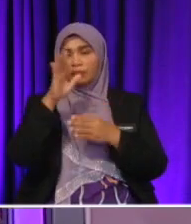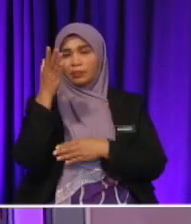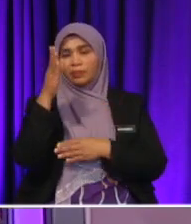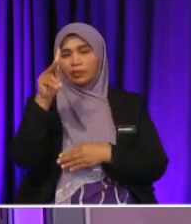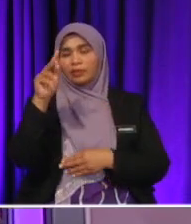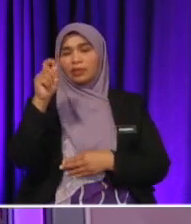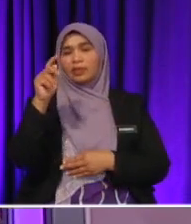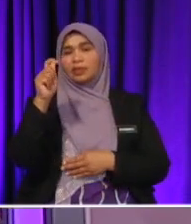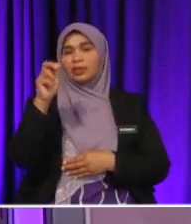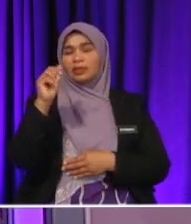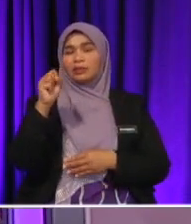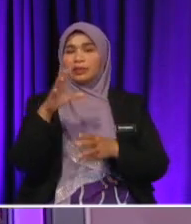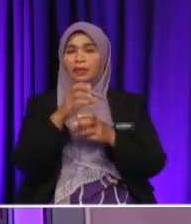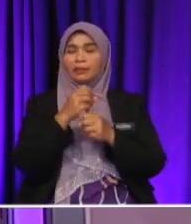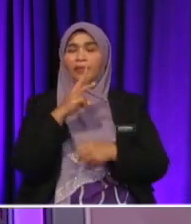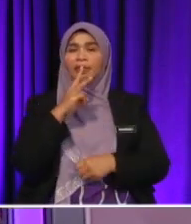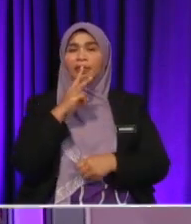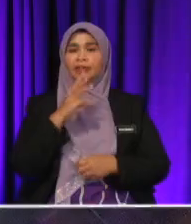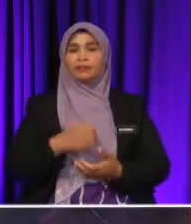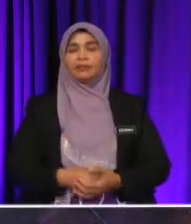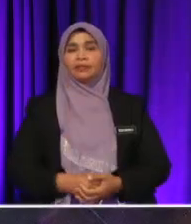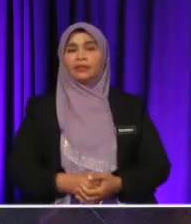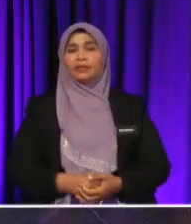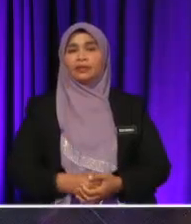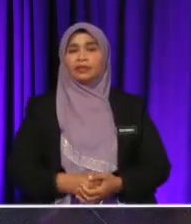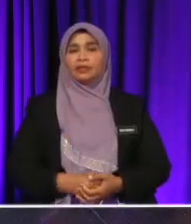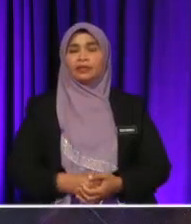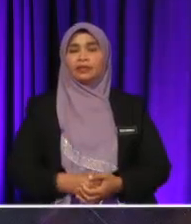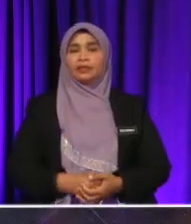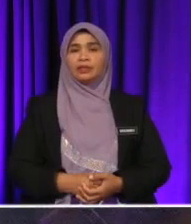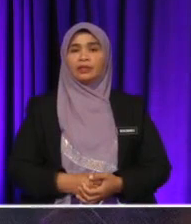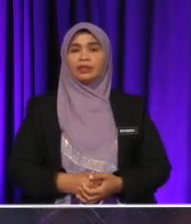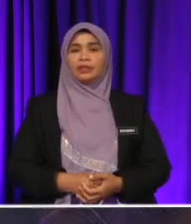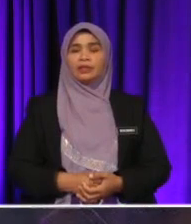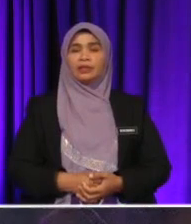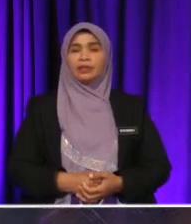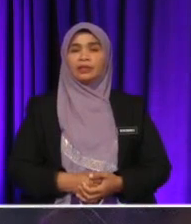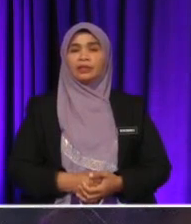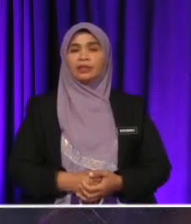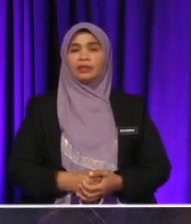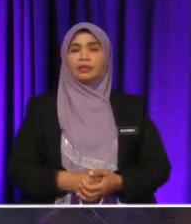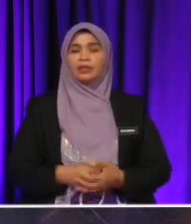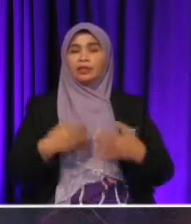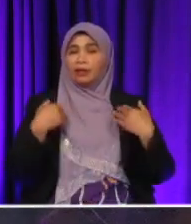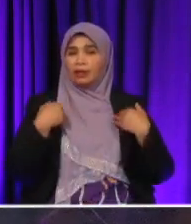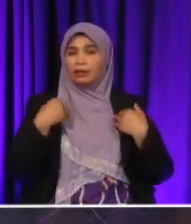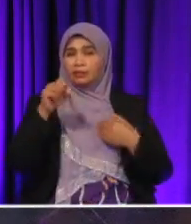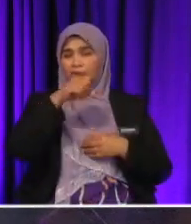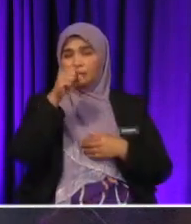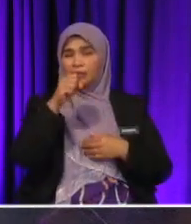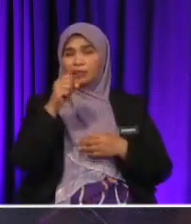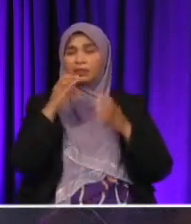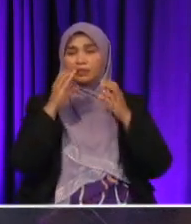mendapatkan air paham Oke jadi soalnya tak tentang Duri tumbuhan